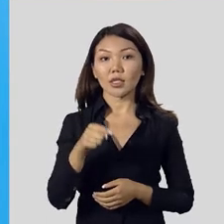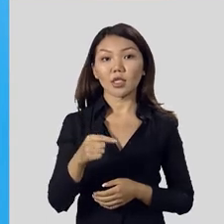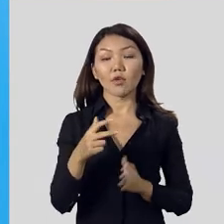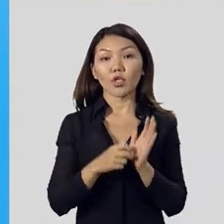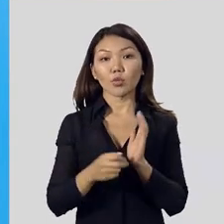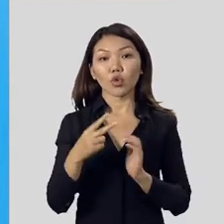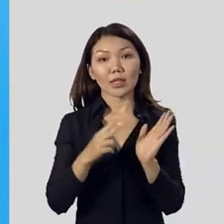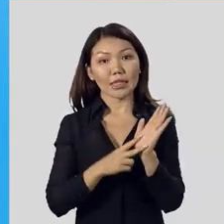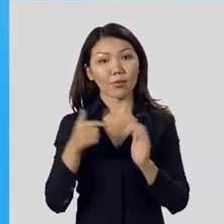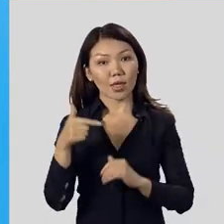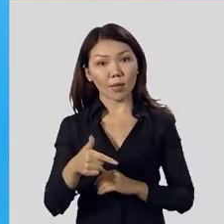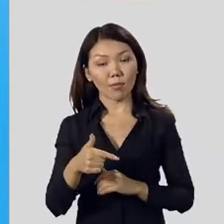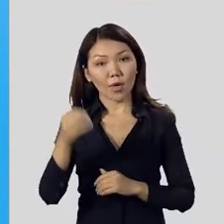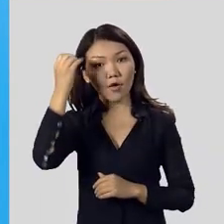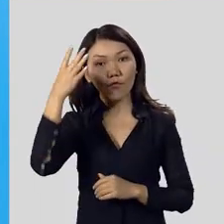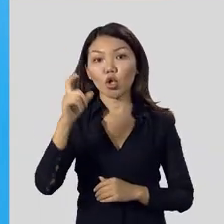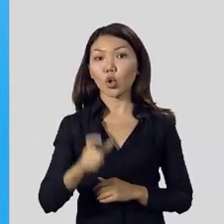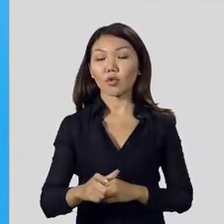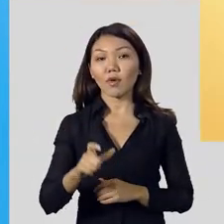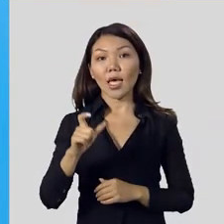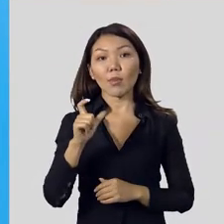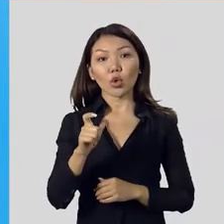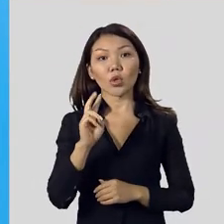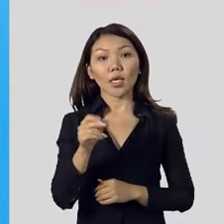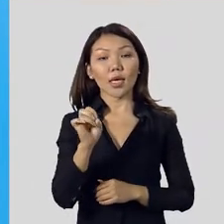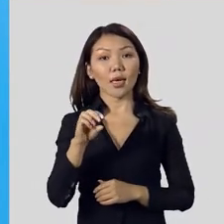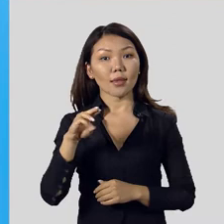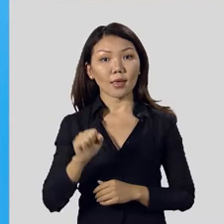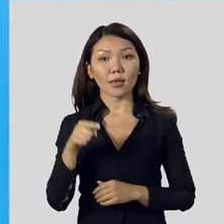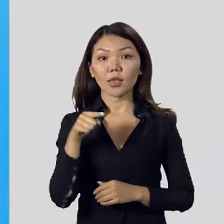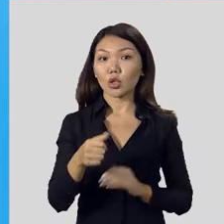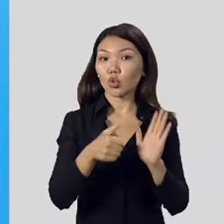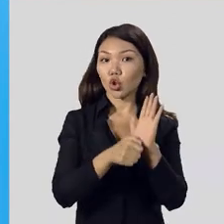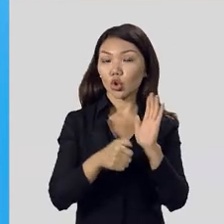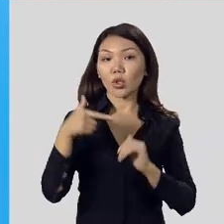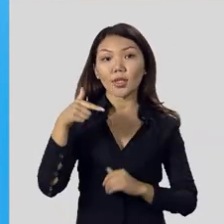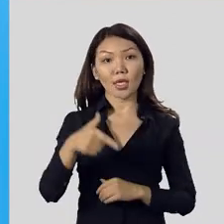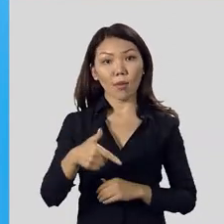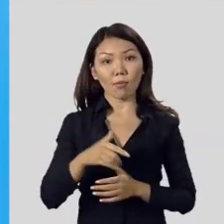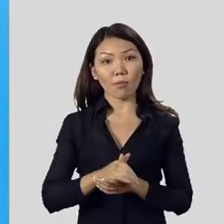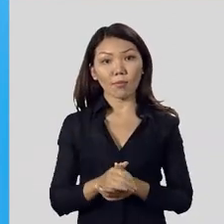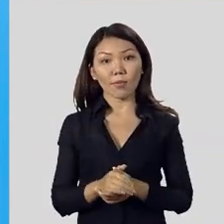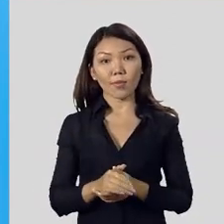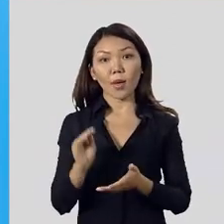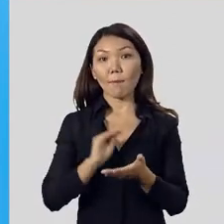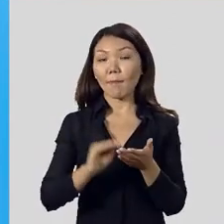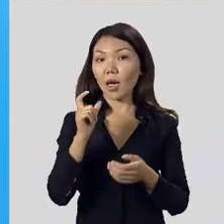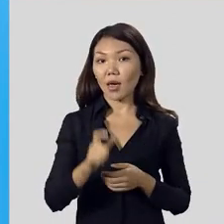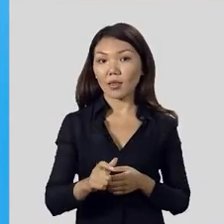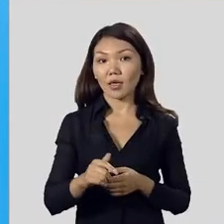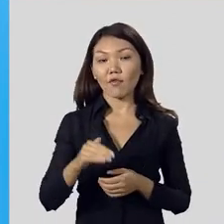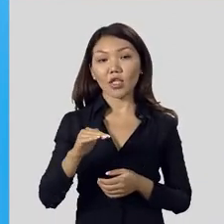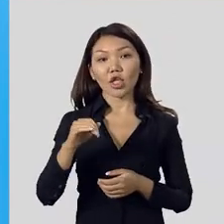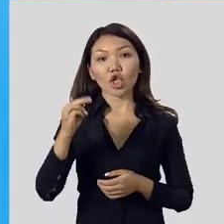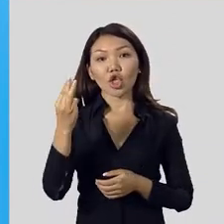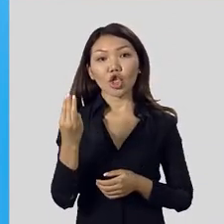грамм, философа Иммануила Канта – 1600 грамм, поэта Фридриха